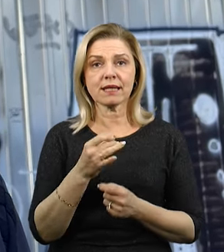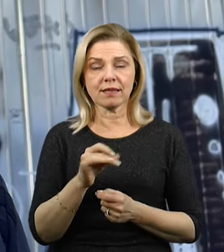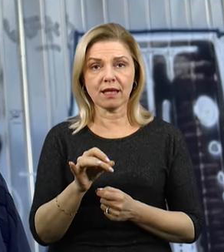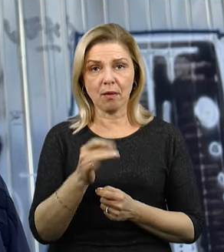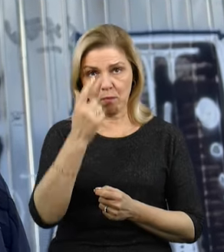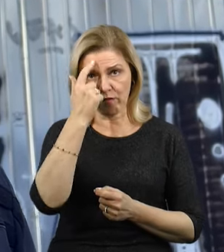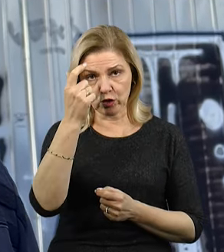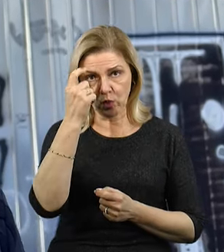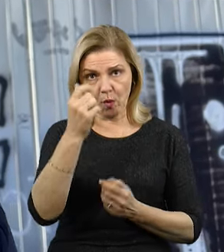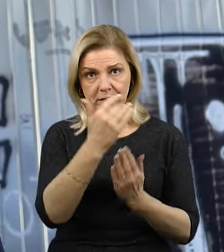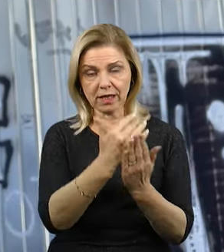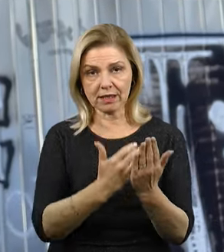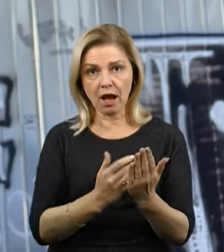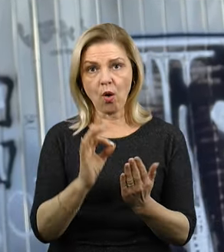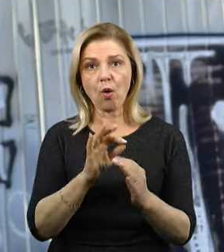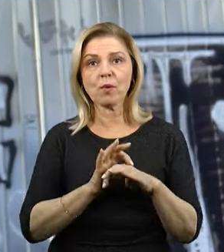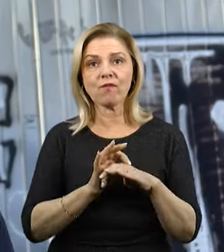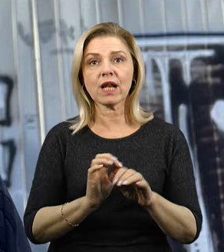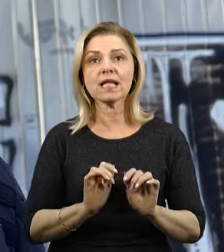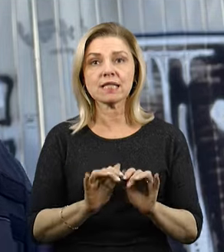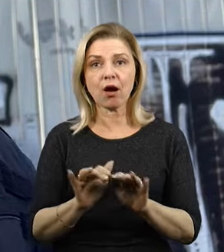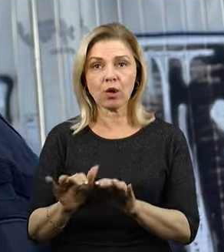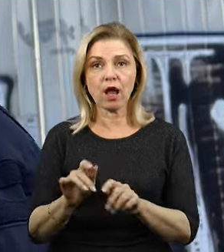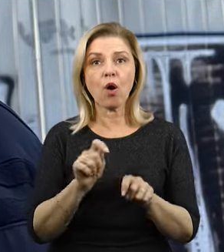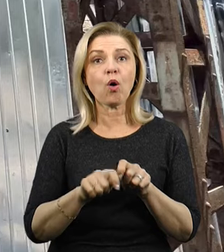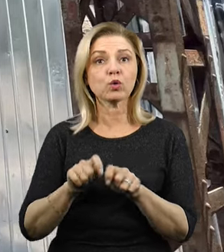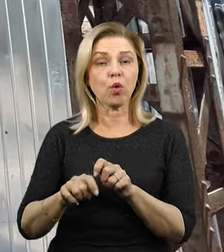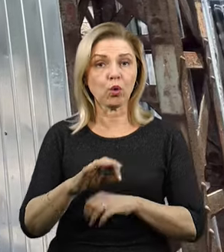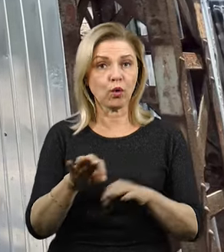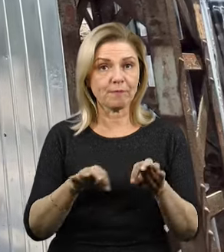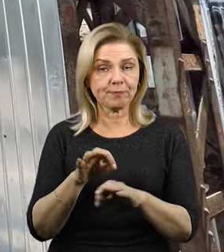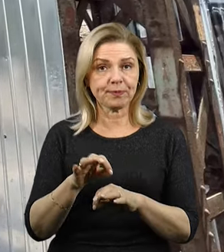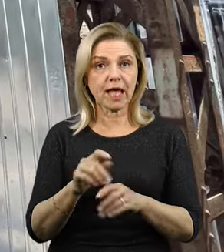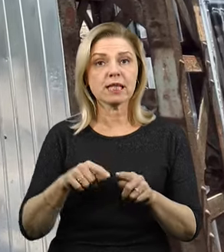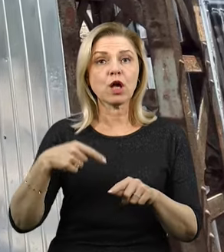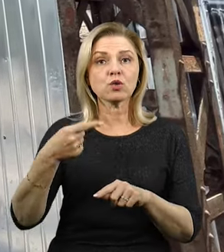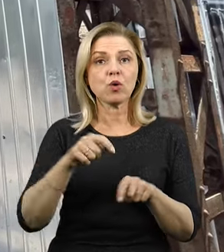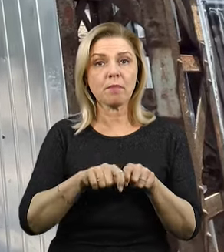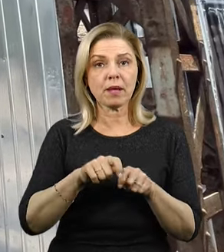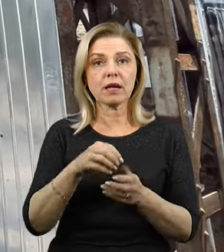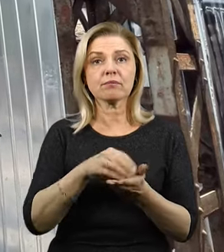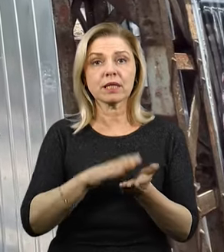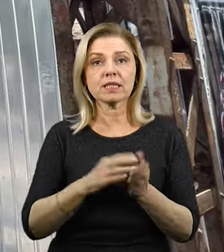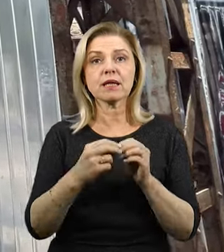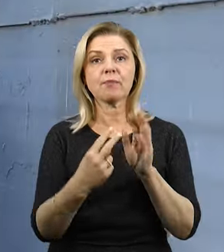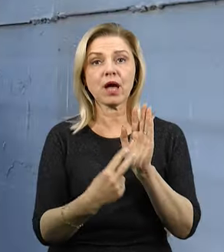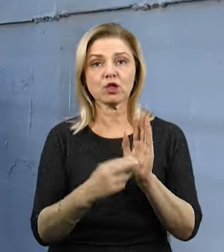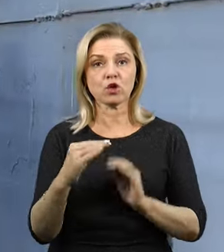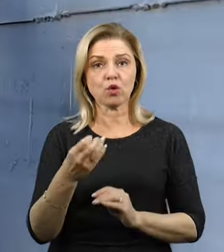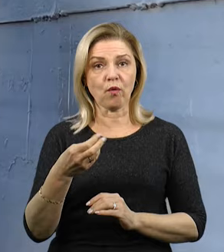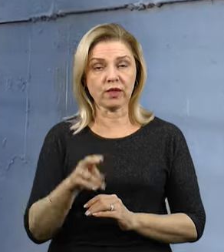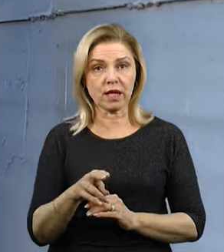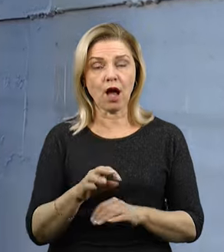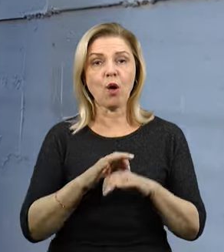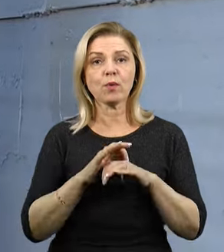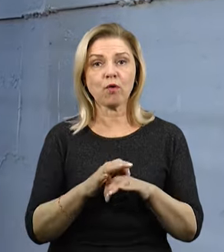інформаційний повідомлення про проведення заходів арботконтролю наступна перевірка запланована на 17 жовтня говорить Олег